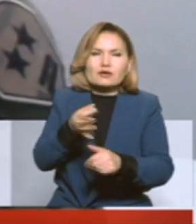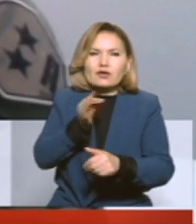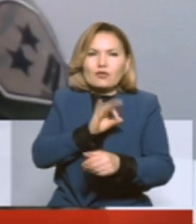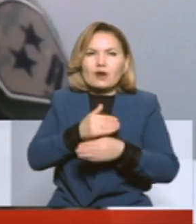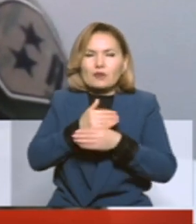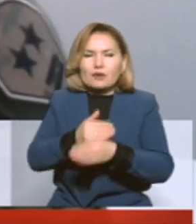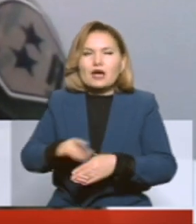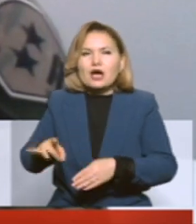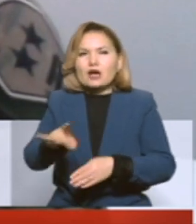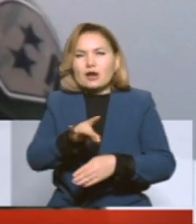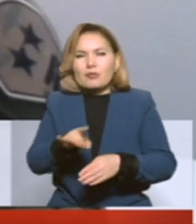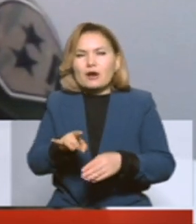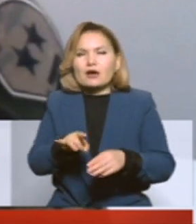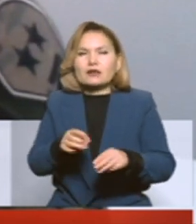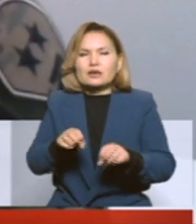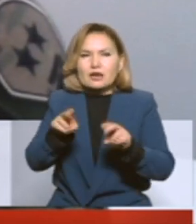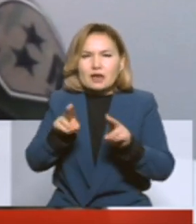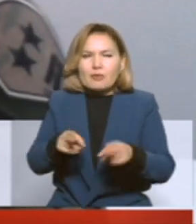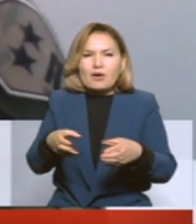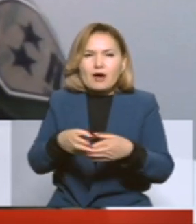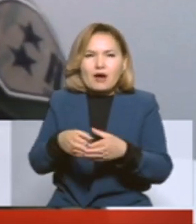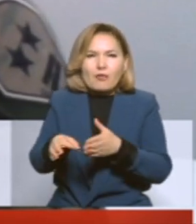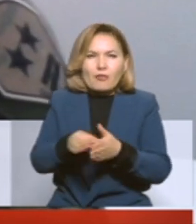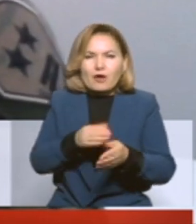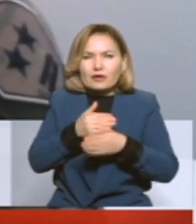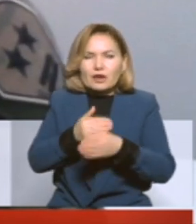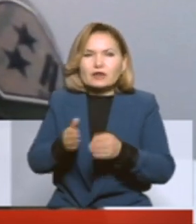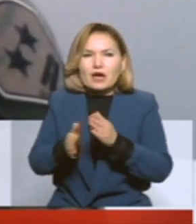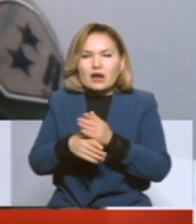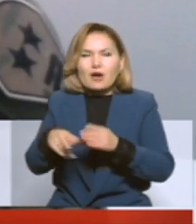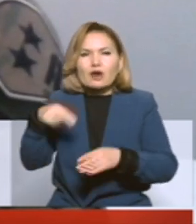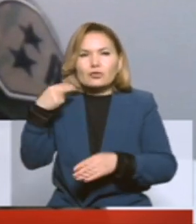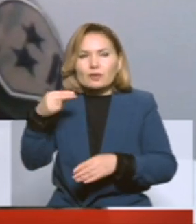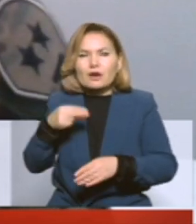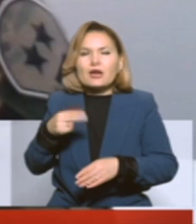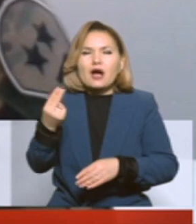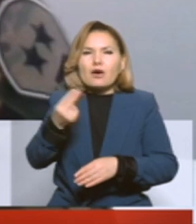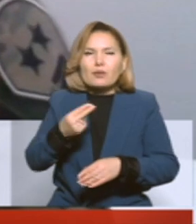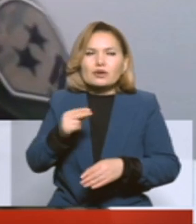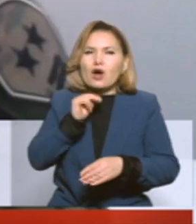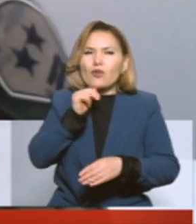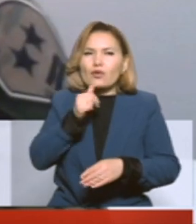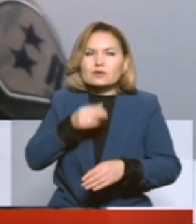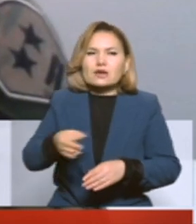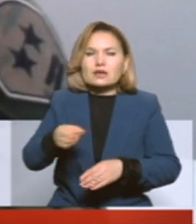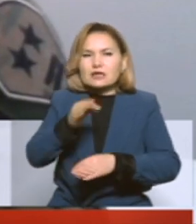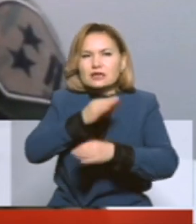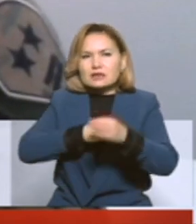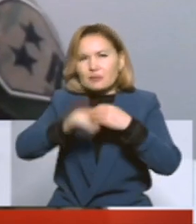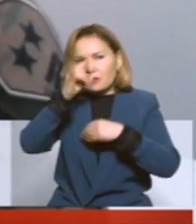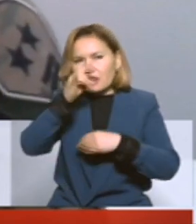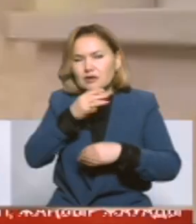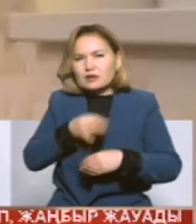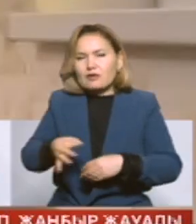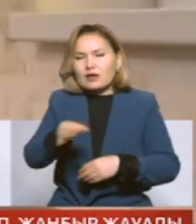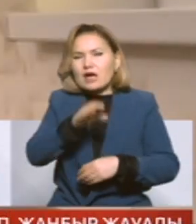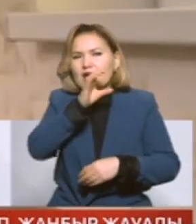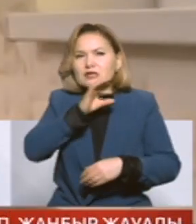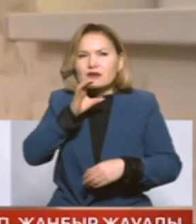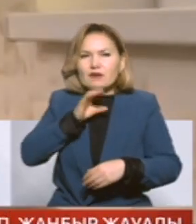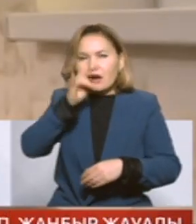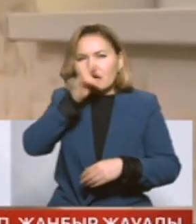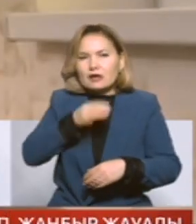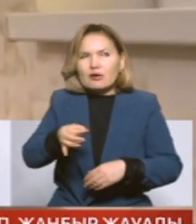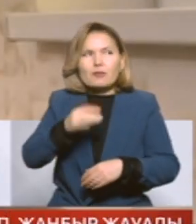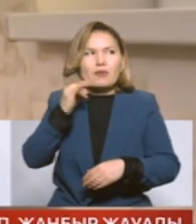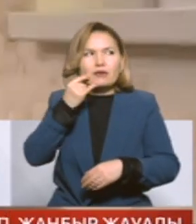контроле Республиканского оперативного штаба находятся Атрауская, Актюбинская, Акмолинская, Костанайская, Западно-Казахстанская, Северо-Казахстанская